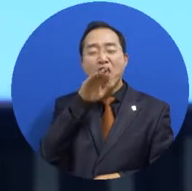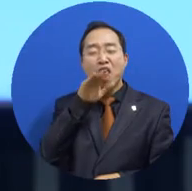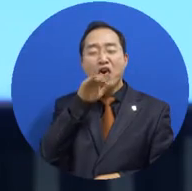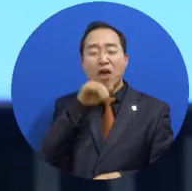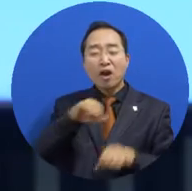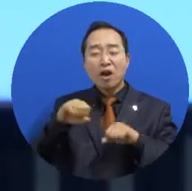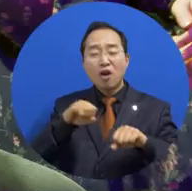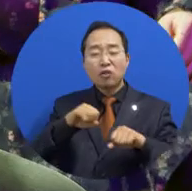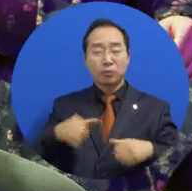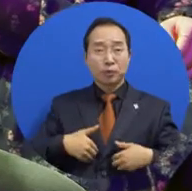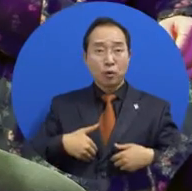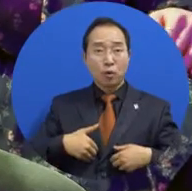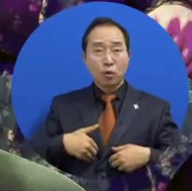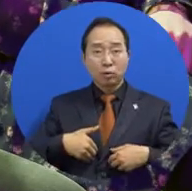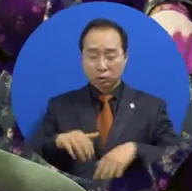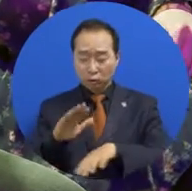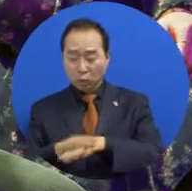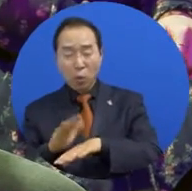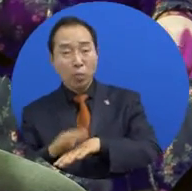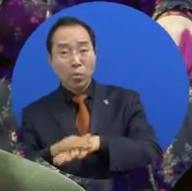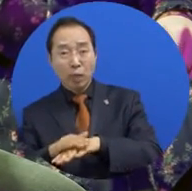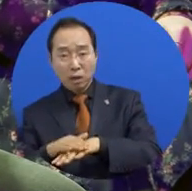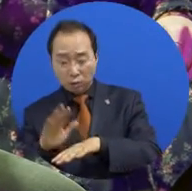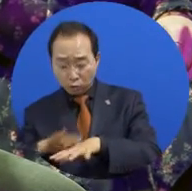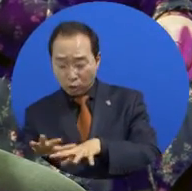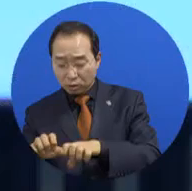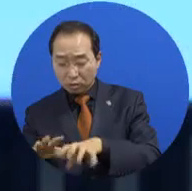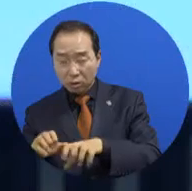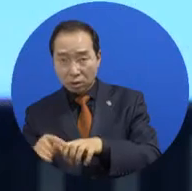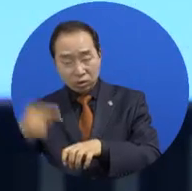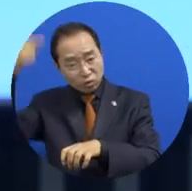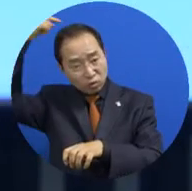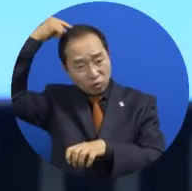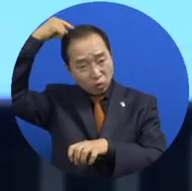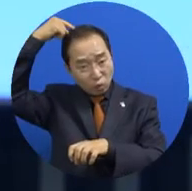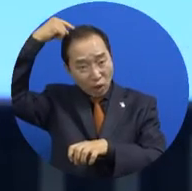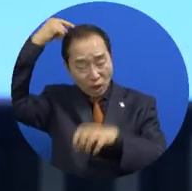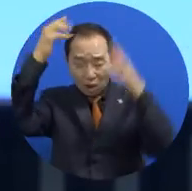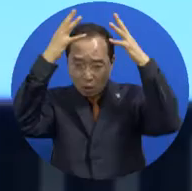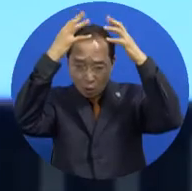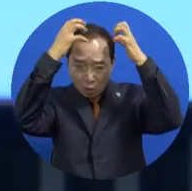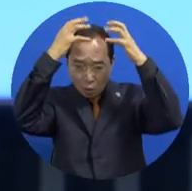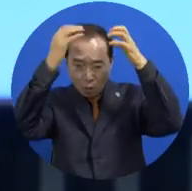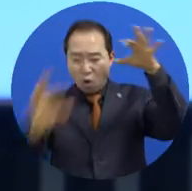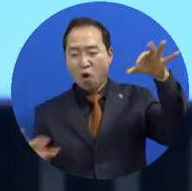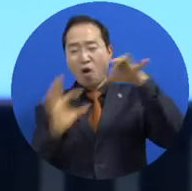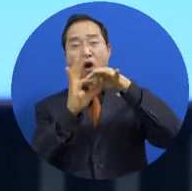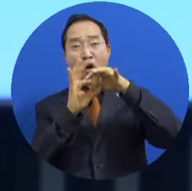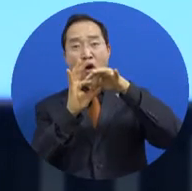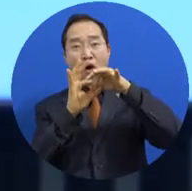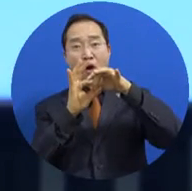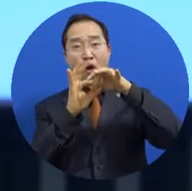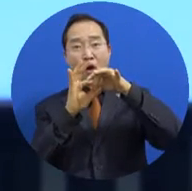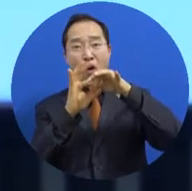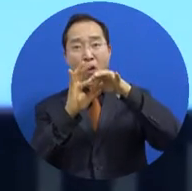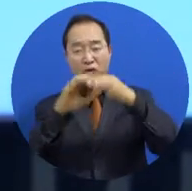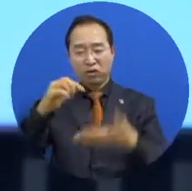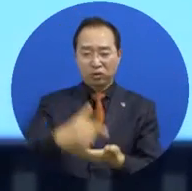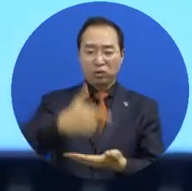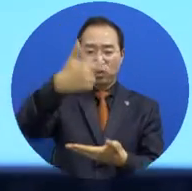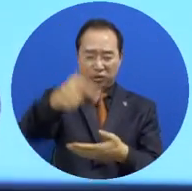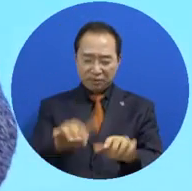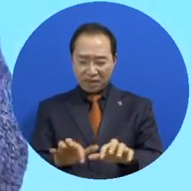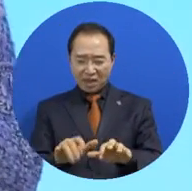됩니다, 운동. 그러고 손, 손 안에 뇌 신경이 같이 연결돼 있다고 하거든요. 그래서 노트북을